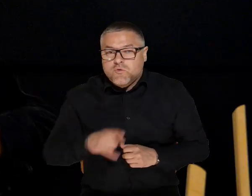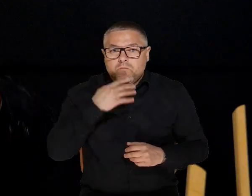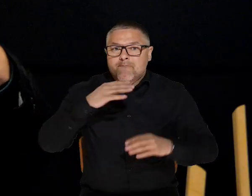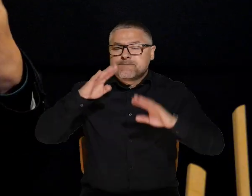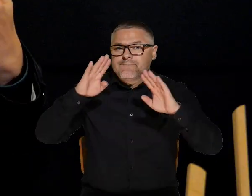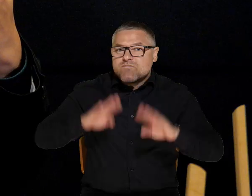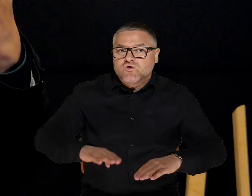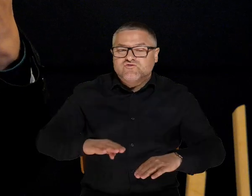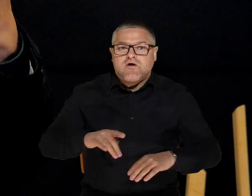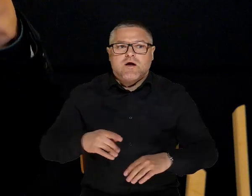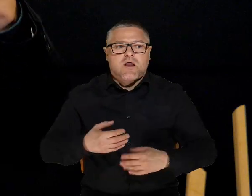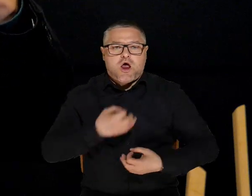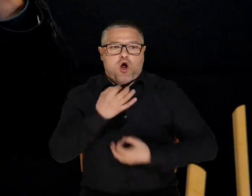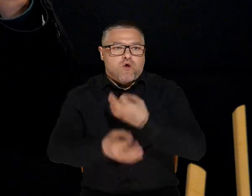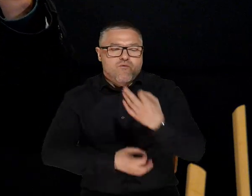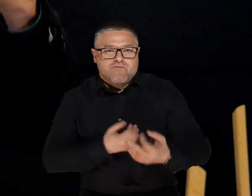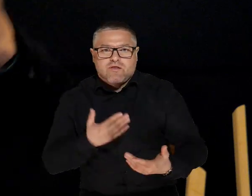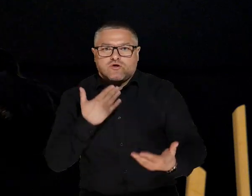pozwalają o tym mówić,